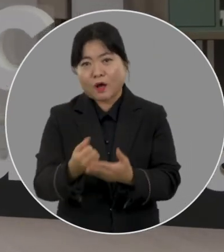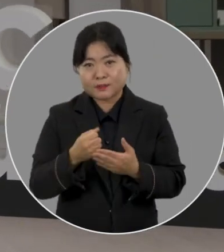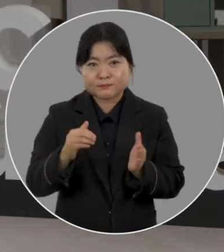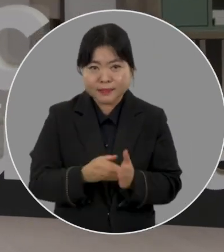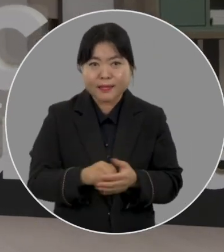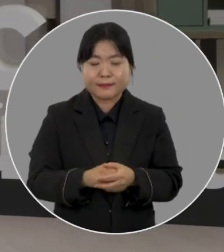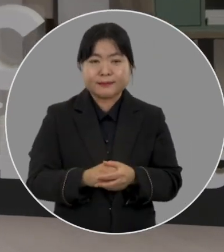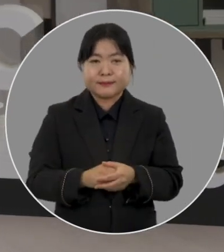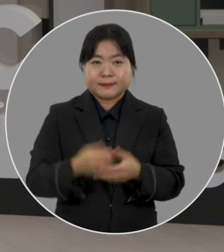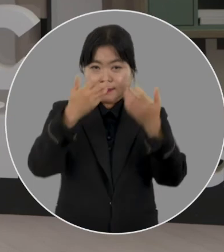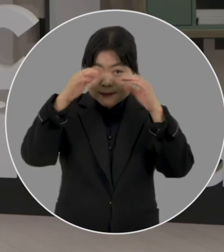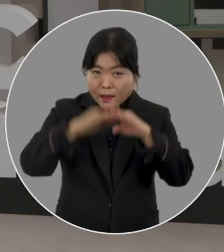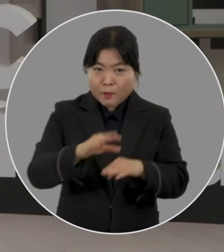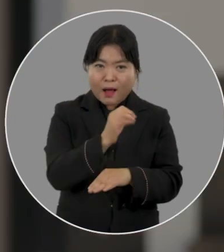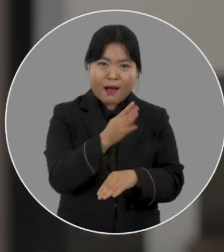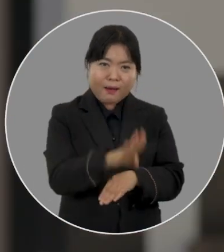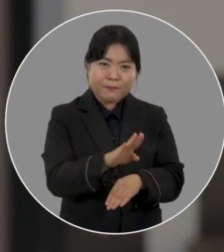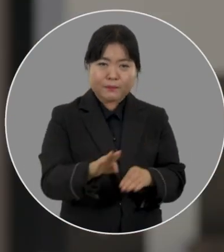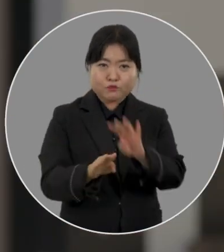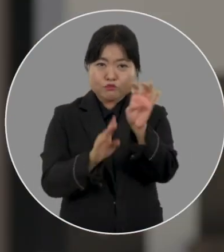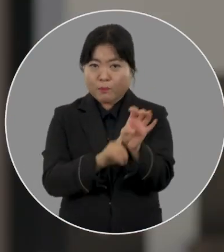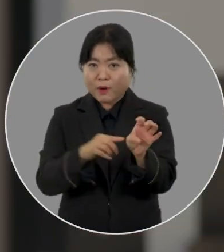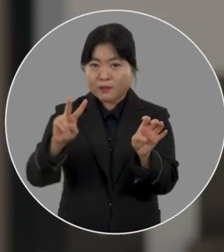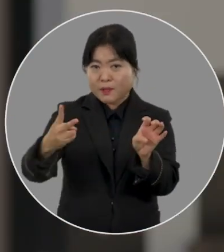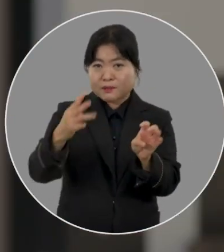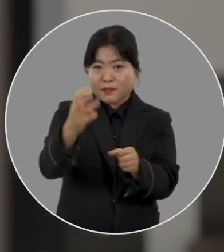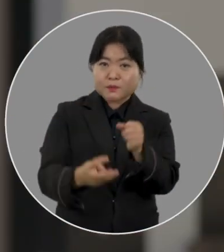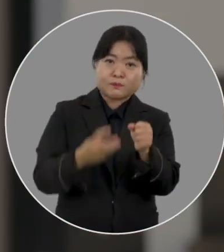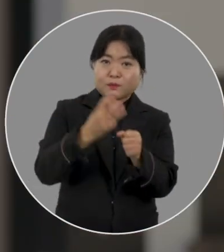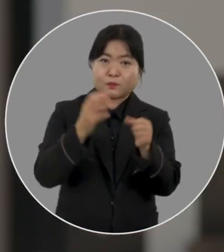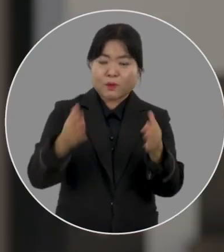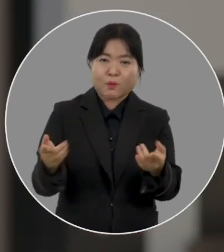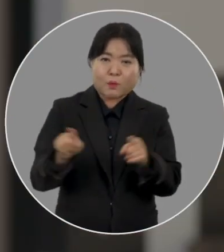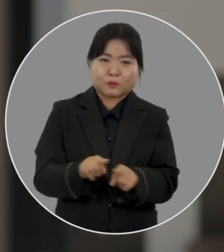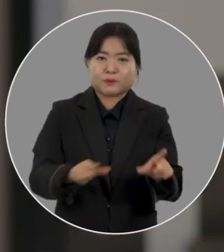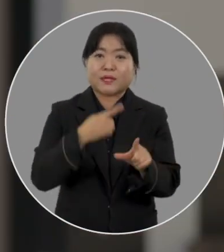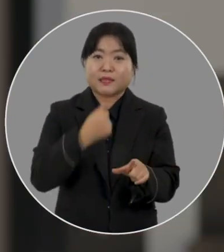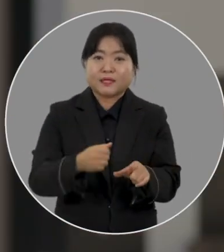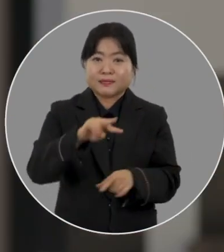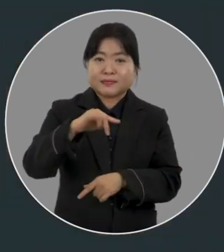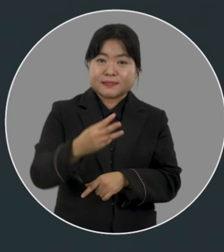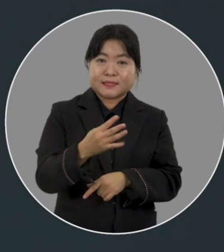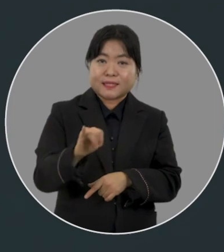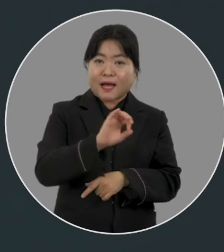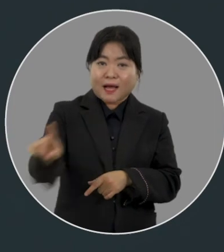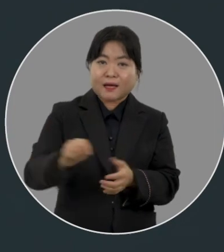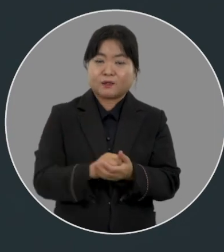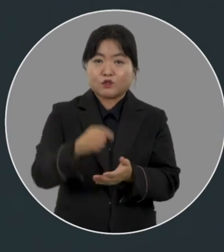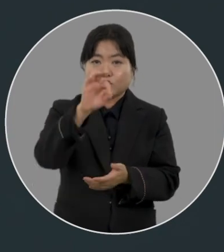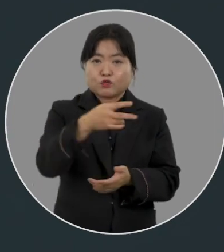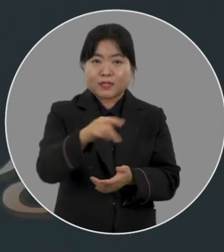얻습니다. 이슬람과 아랍이 유럽과 230년간 공존했던 저런 시칠리아의